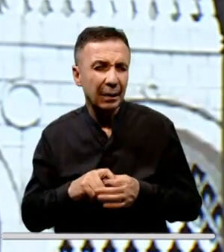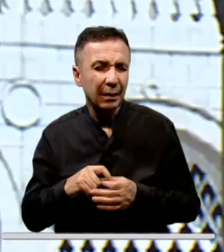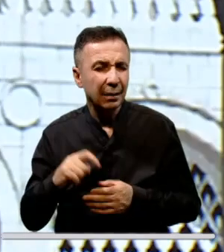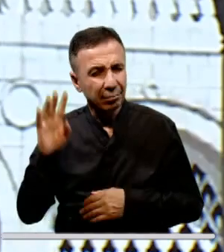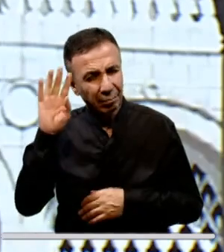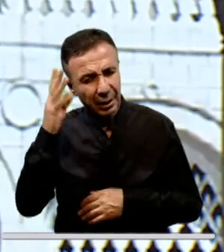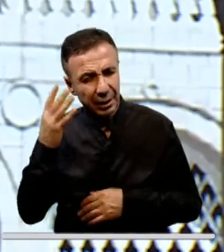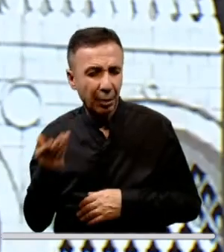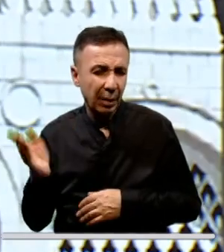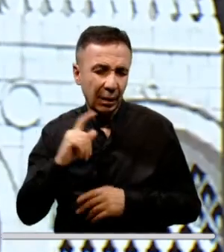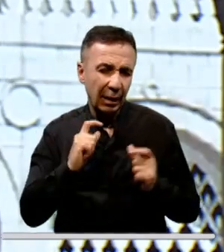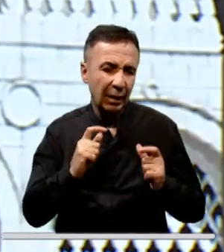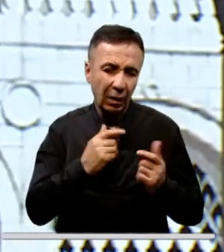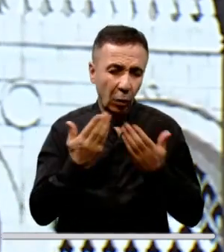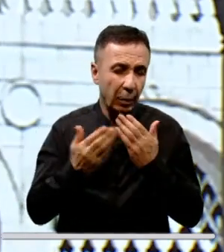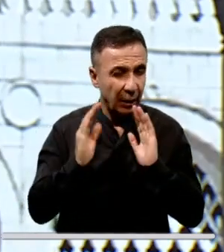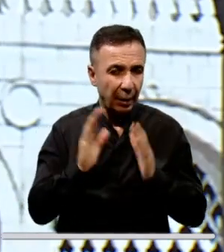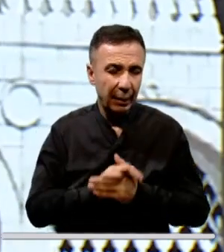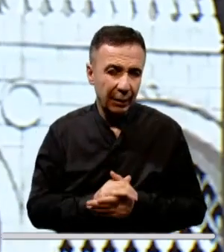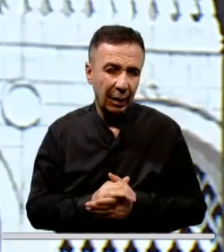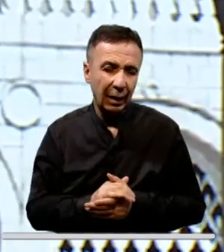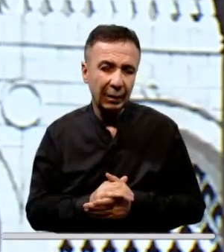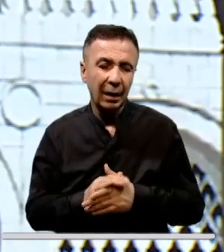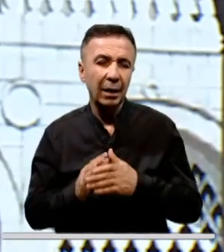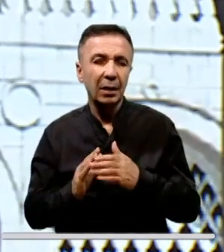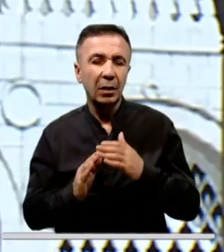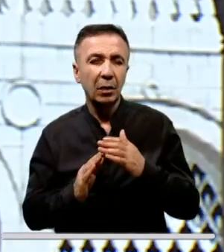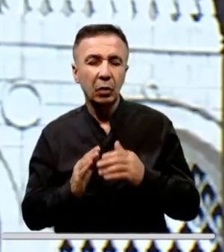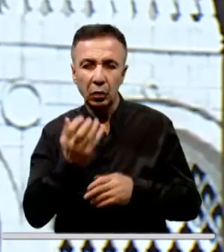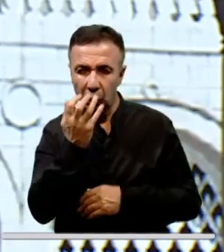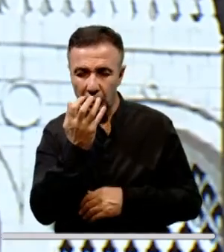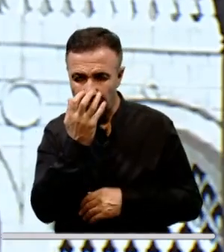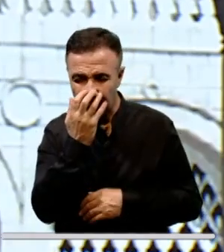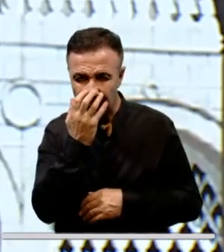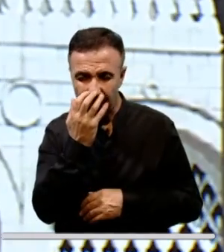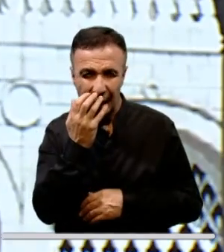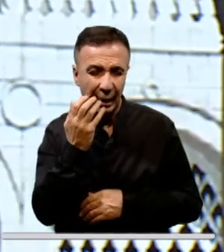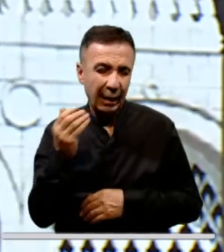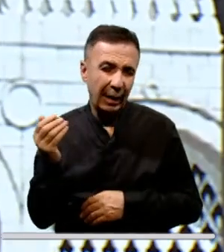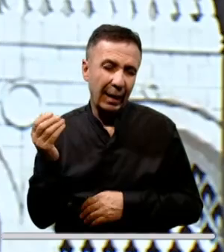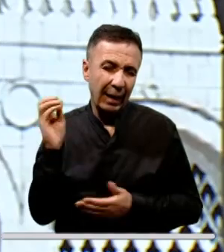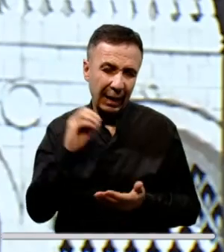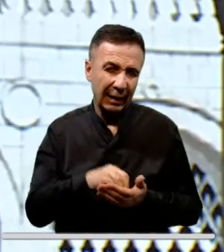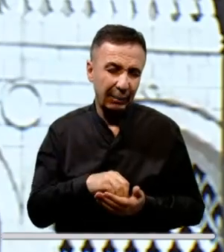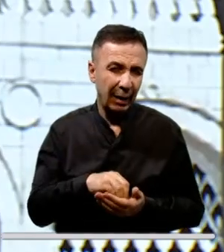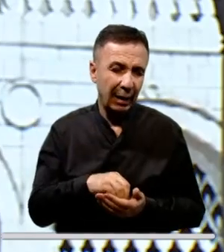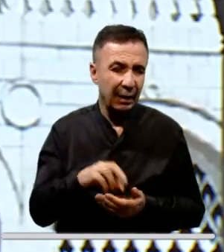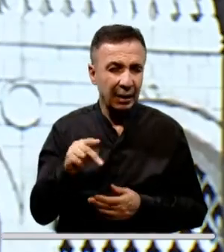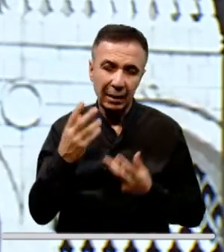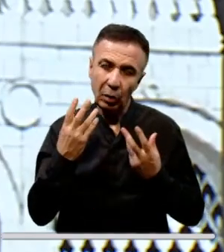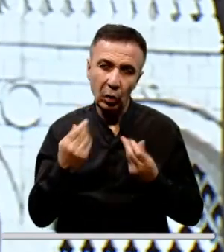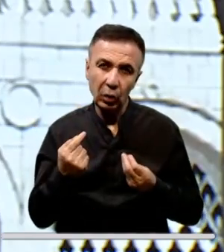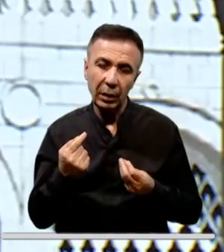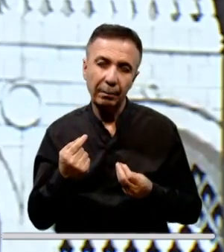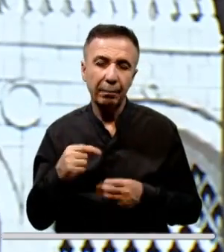yerden devam ederiz Ancak duraksama bekleme Eee gibi bir fasıla olur ise bu durumda